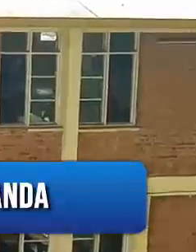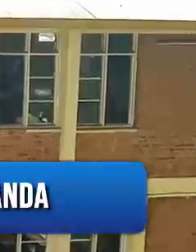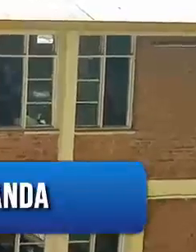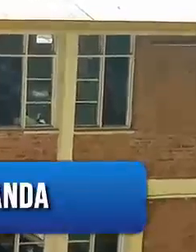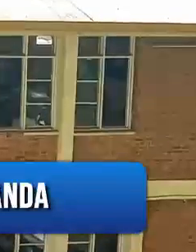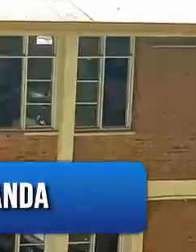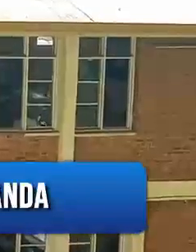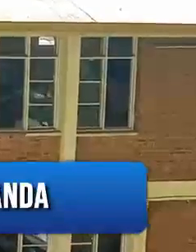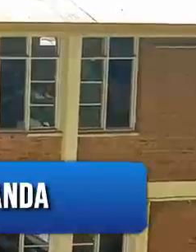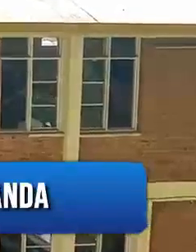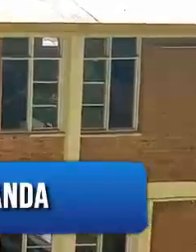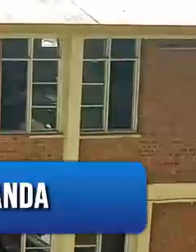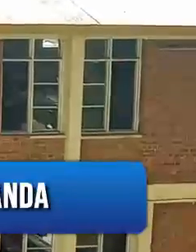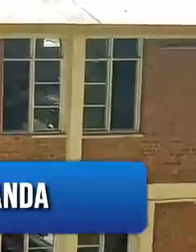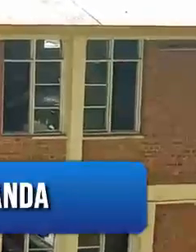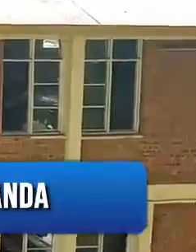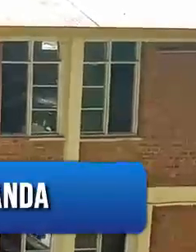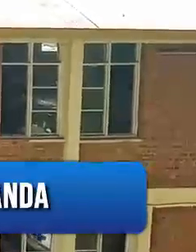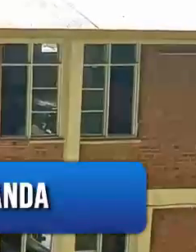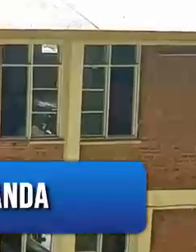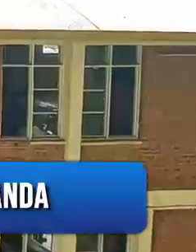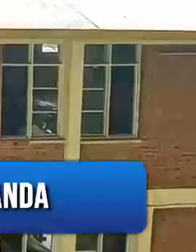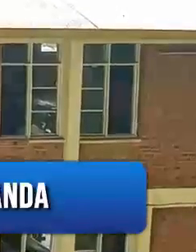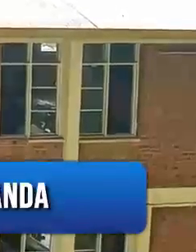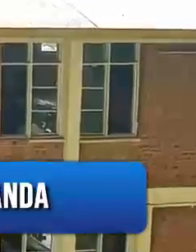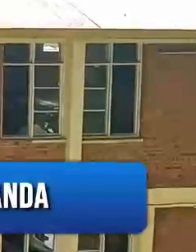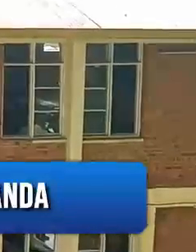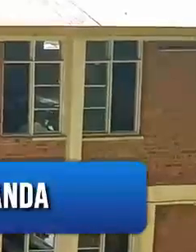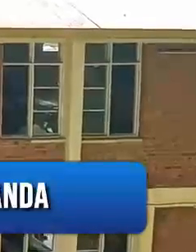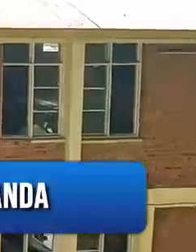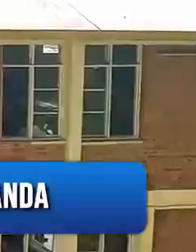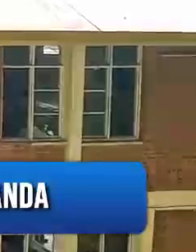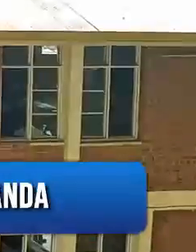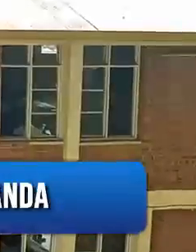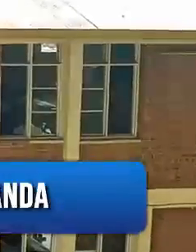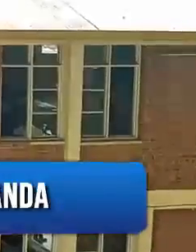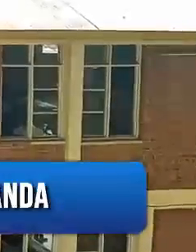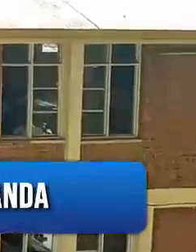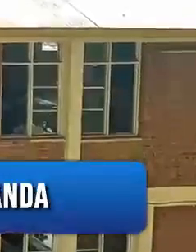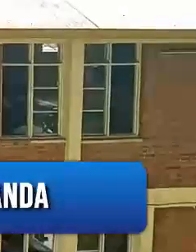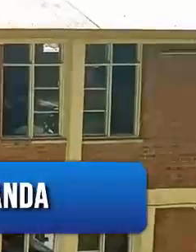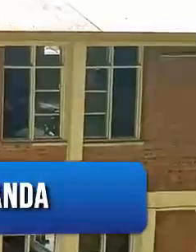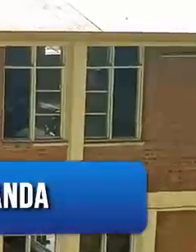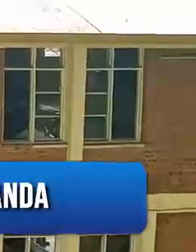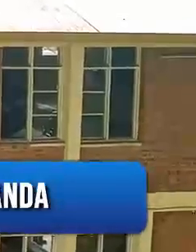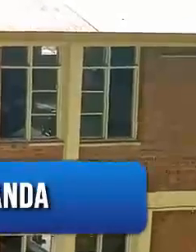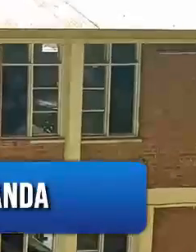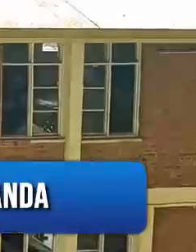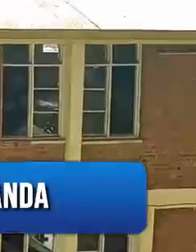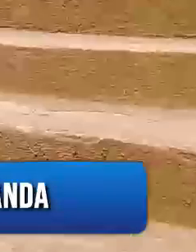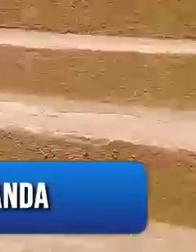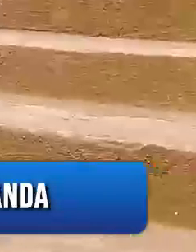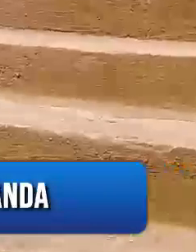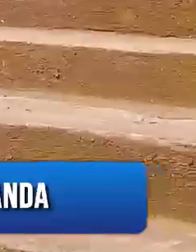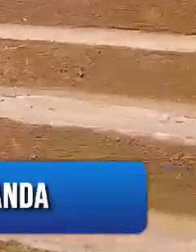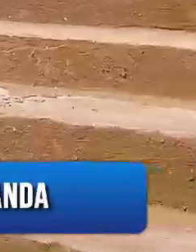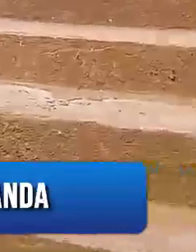nyine tukanangirika nyine tukavunika, ariko nyine ari inzira irambuye ubu ni kubise nasi nago bakomereka nuko akomere kuri